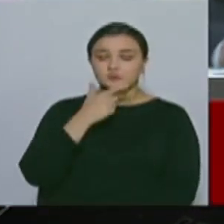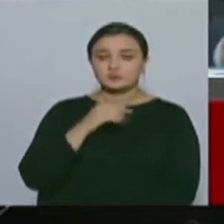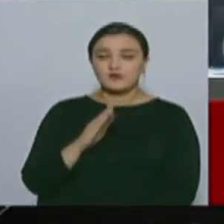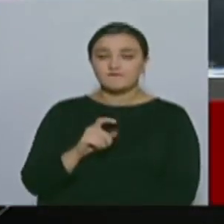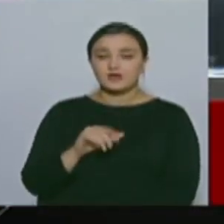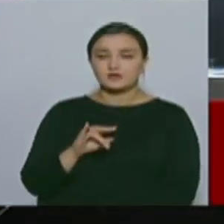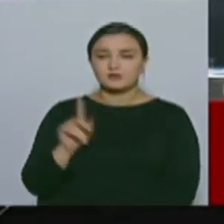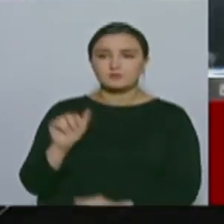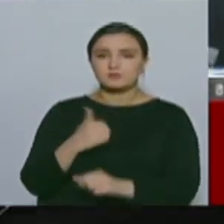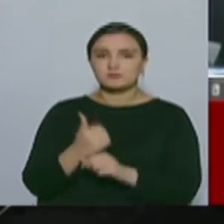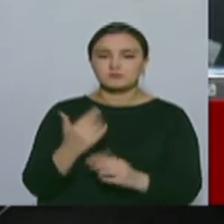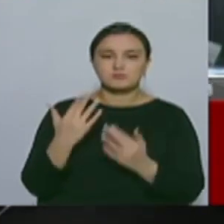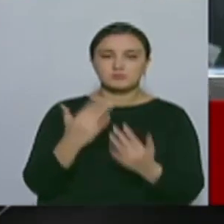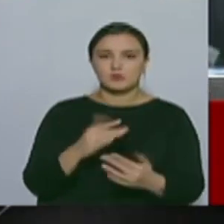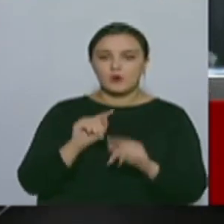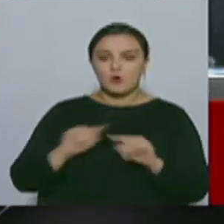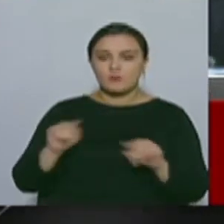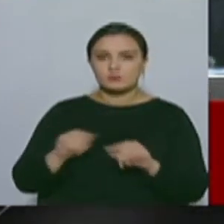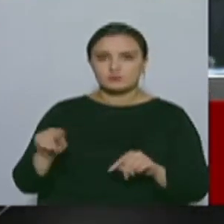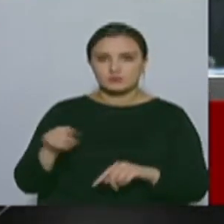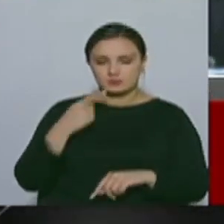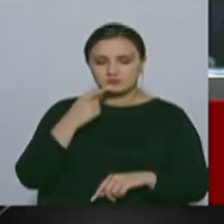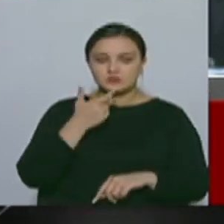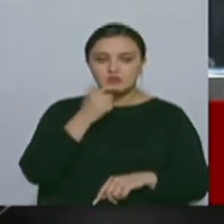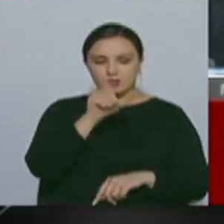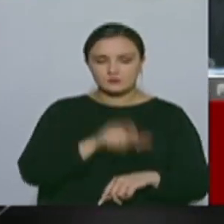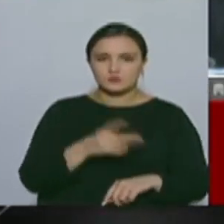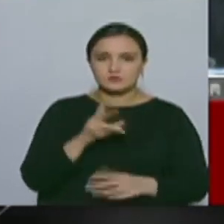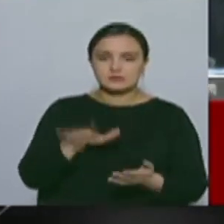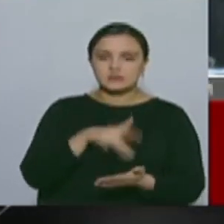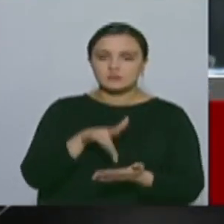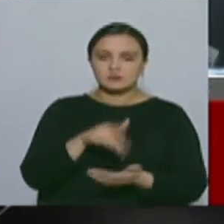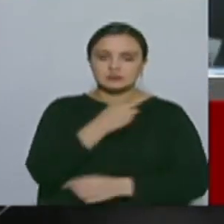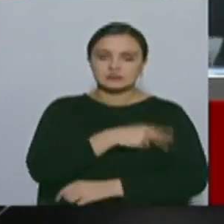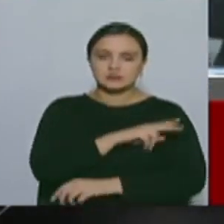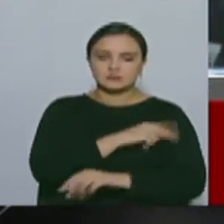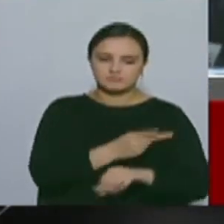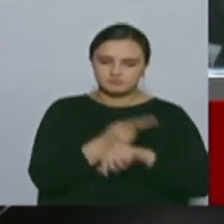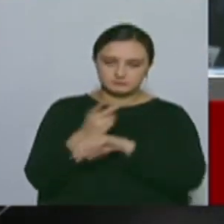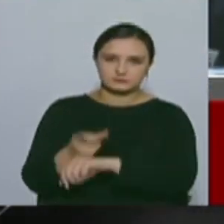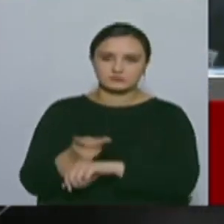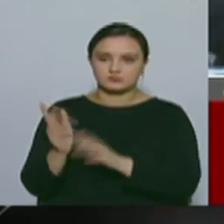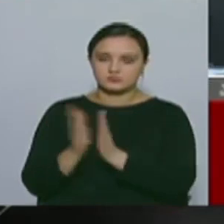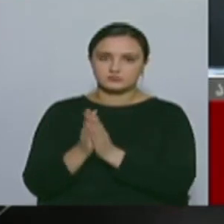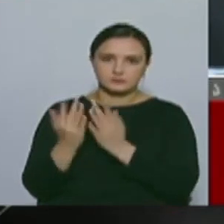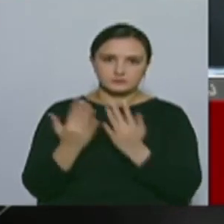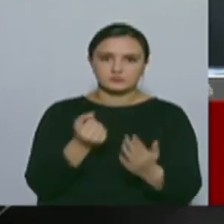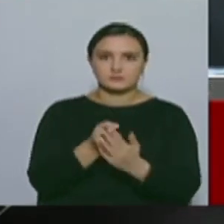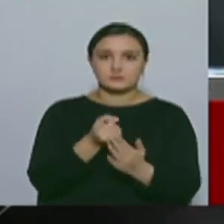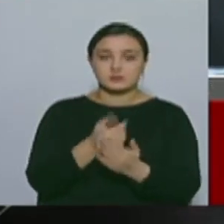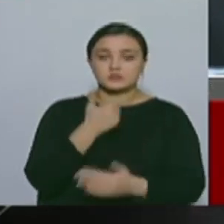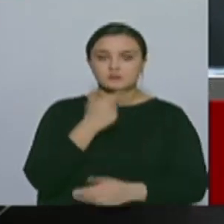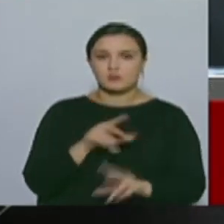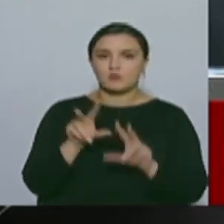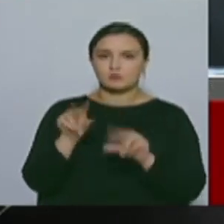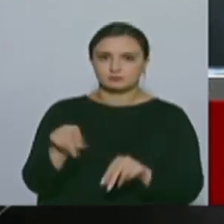მოთხოვნა არის ახლა ოპოზიციის მხრიდან მიხეილ სააკაშვილი გადაიყვანონ სამოქალაქო სექტორის კლინიკაში. ამ შემთხვევაში თავად სააკაშვილი პირობასდებს,